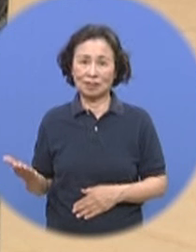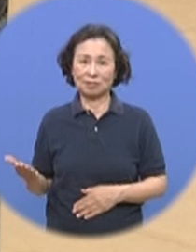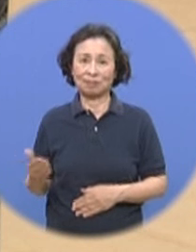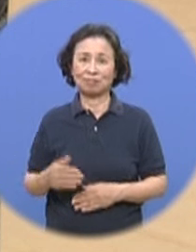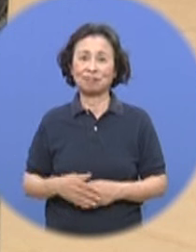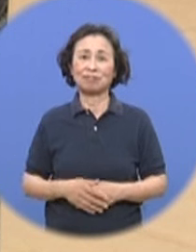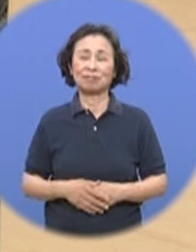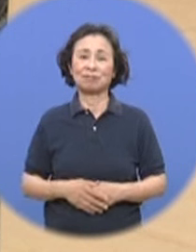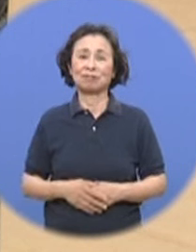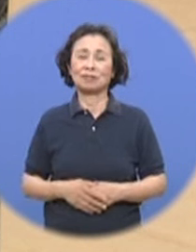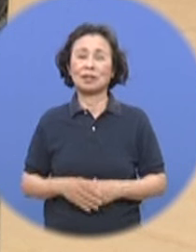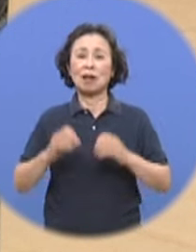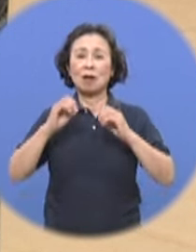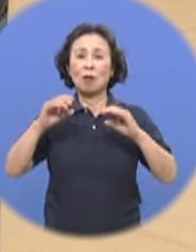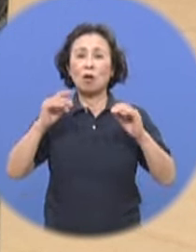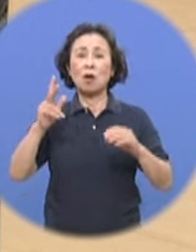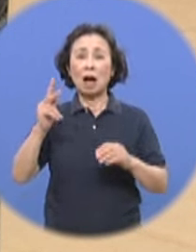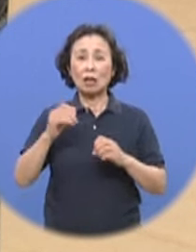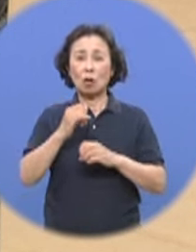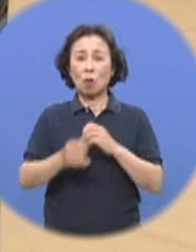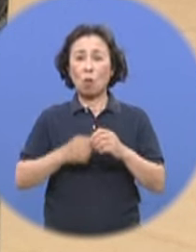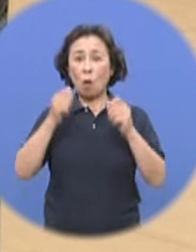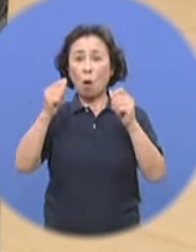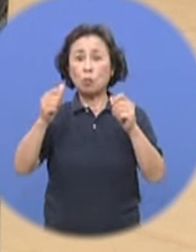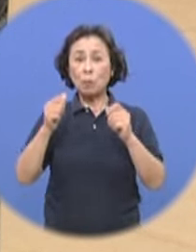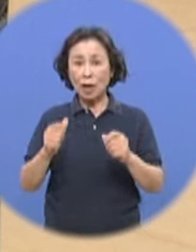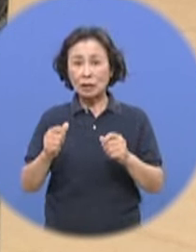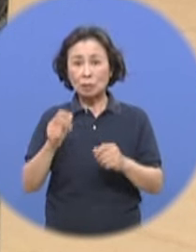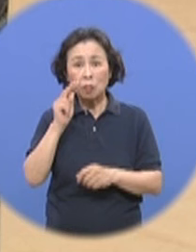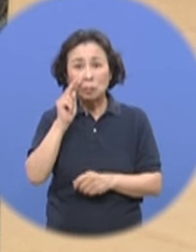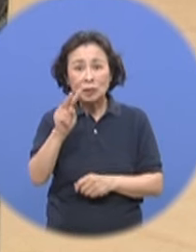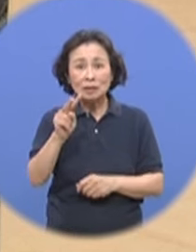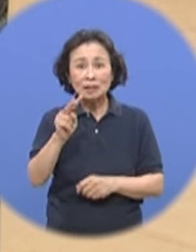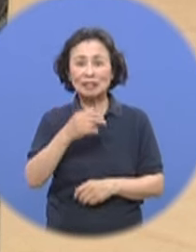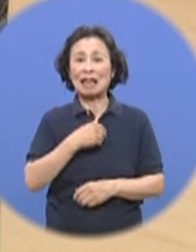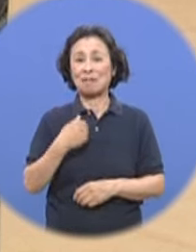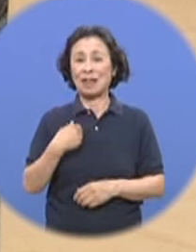073-423-9500です。広報課のホームページからもご覧いただけます。